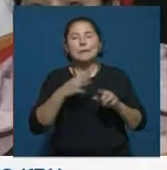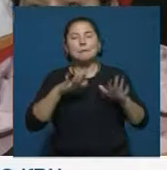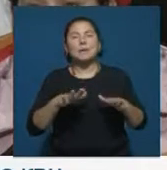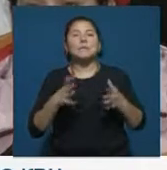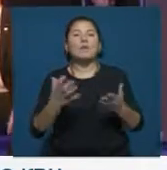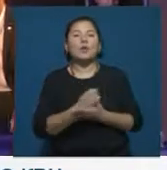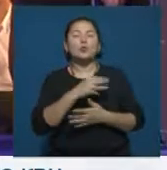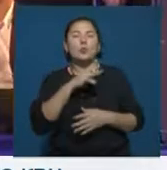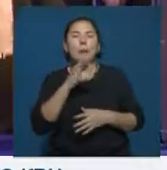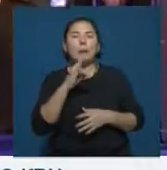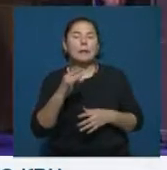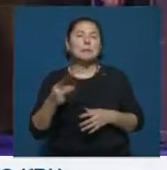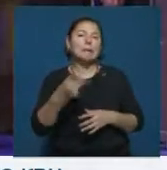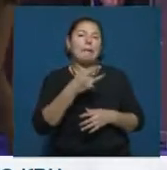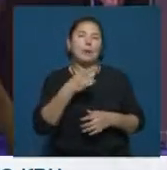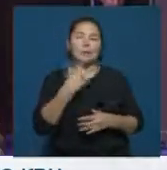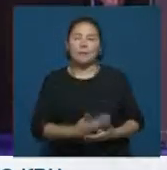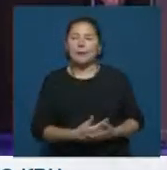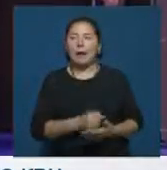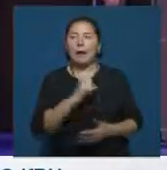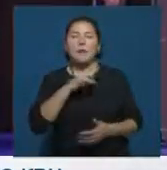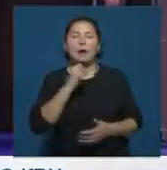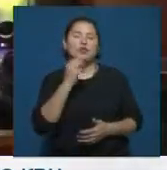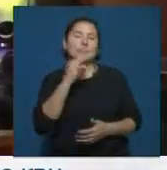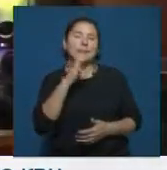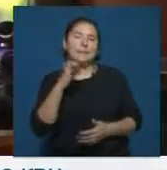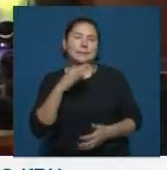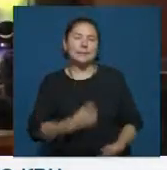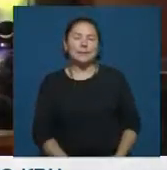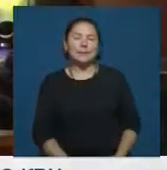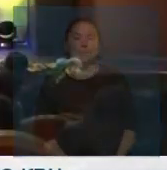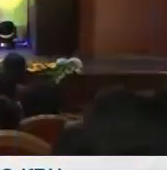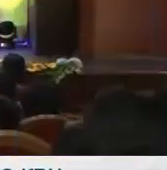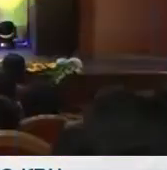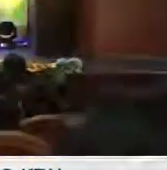выиграли ребята из команды «Аташ Сити». Салтанат Бердибек, Рулан Аметолла, Айна Ахпарат.